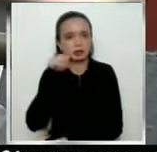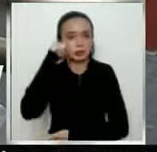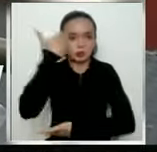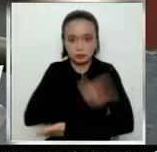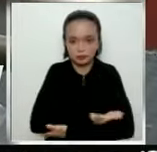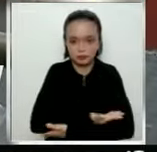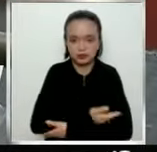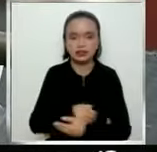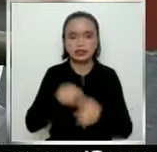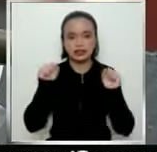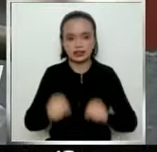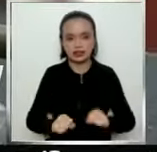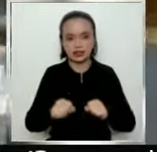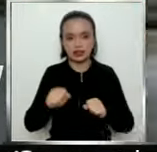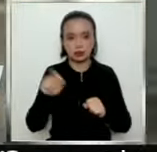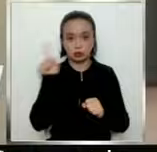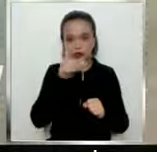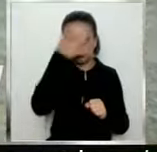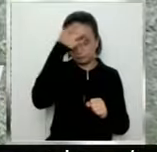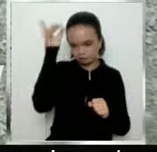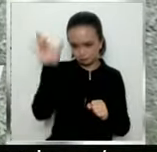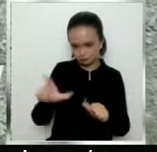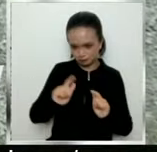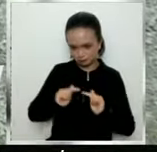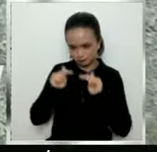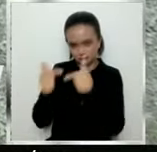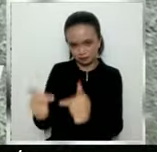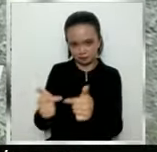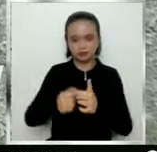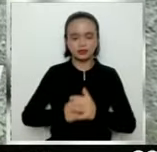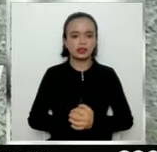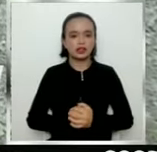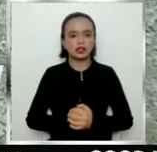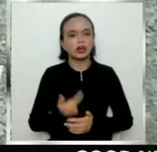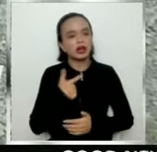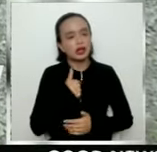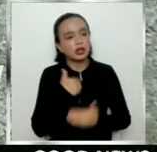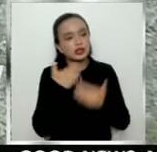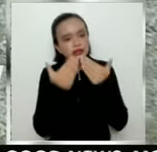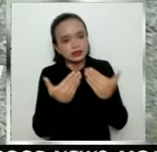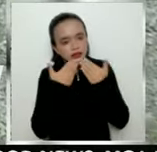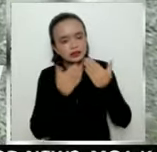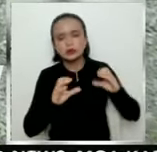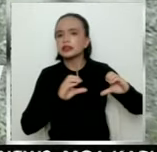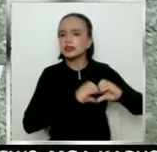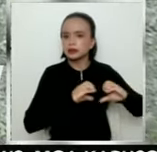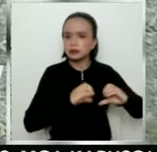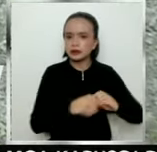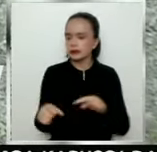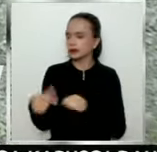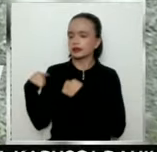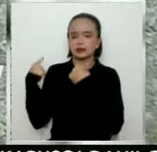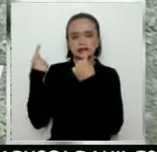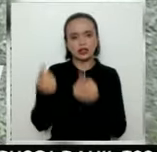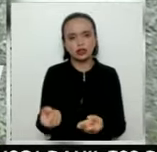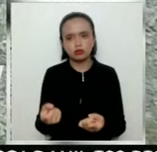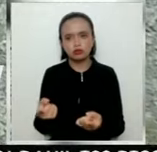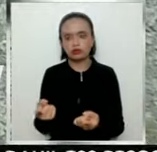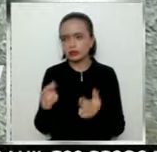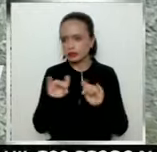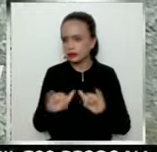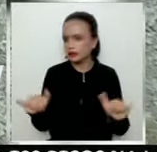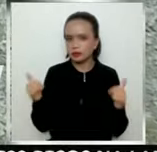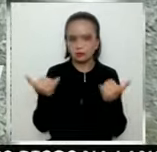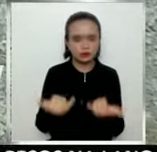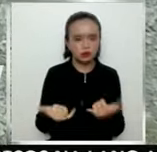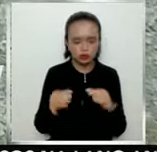maipapasa na niya ang kanyang korona. Magpapasalamat ako sa GMA. Mula pa nun hanggang ngayon, mahalaga